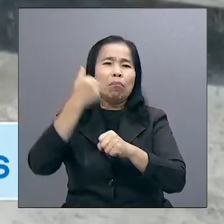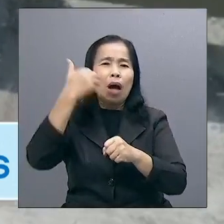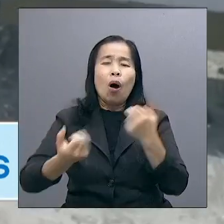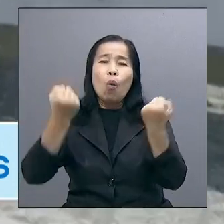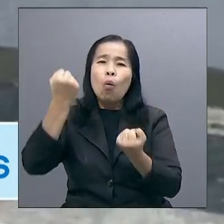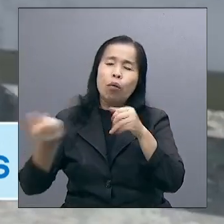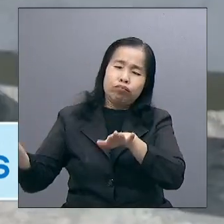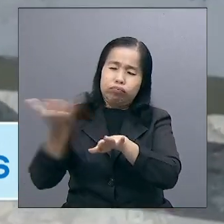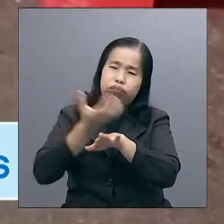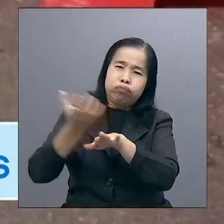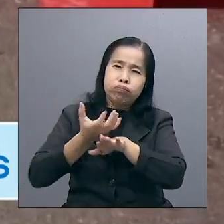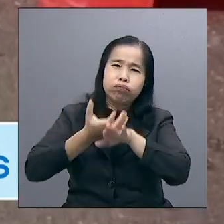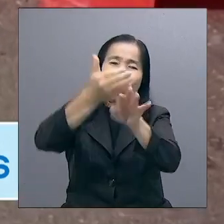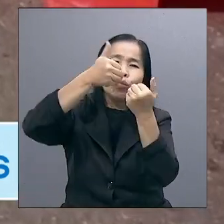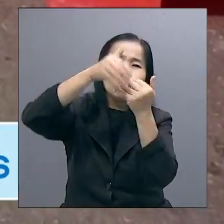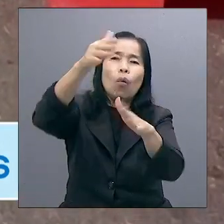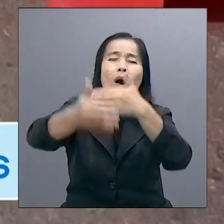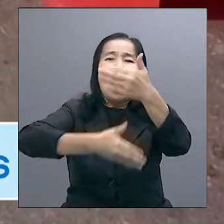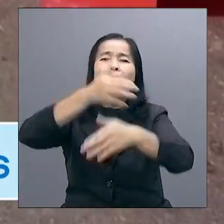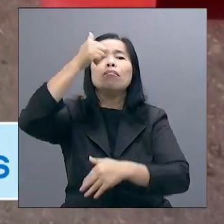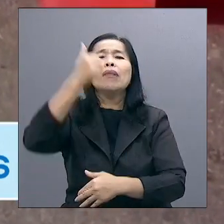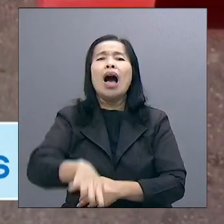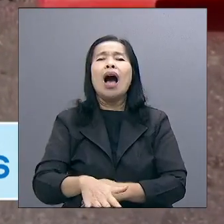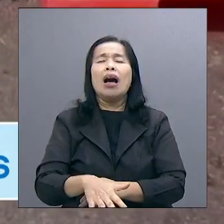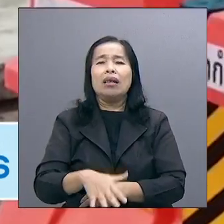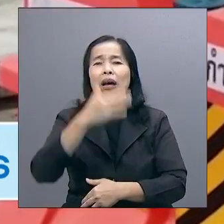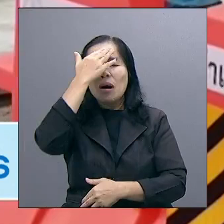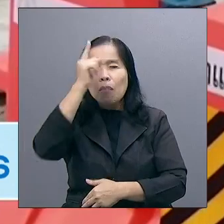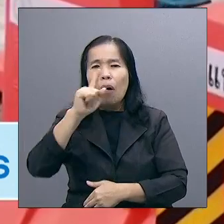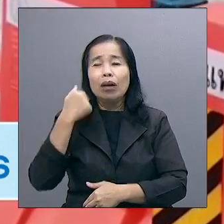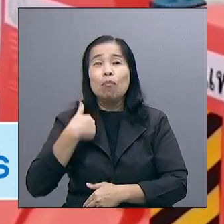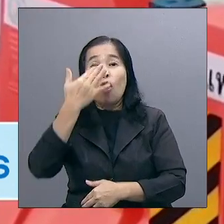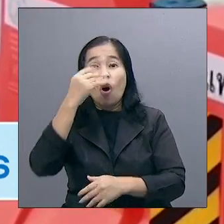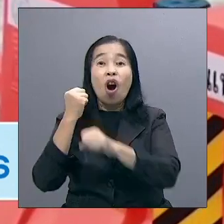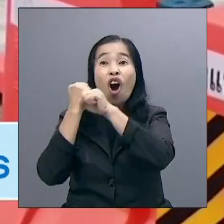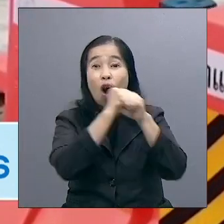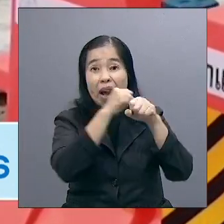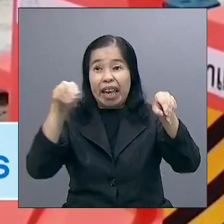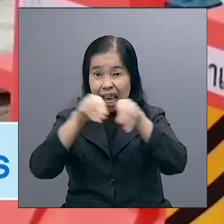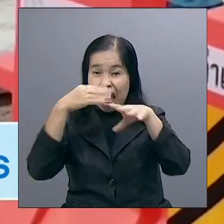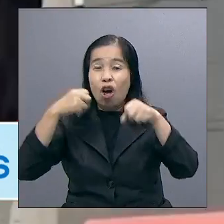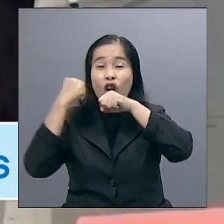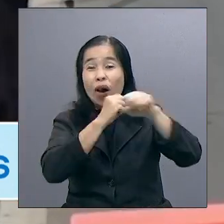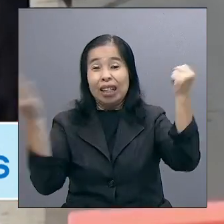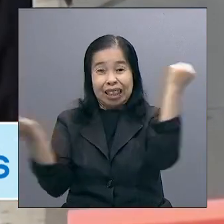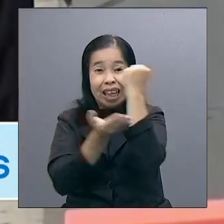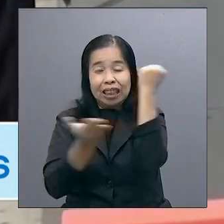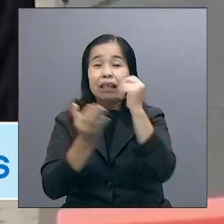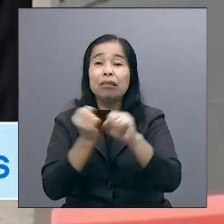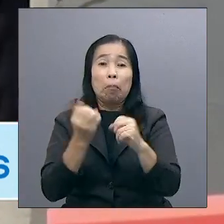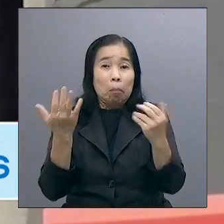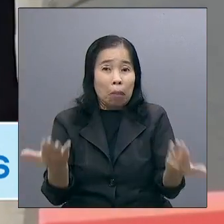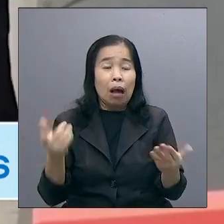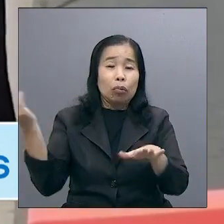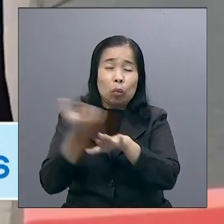ศตรข้ามไปขายยงโรงสีอกฝั่งหนึ่ได้อีกทั้งเดี๋ยวลดดูอ้อยทจะมาถึงต้ใช้เสนทางนี้ขนผลผลิต